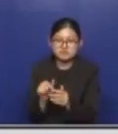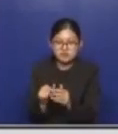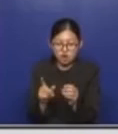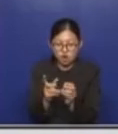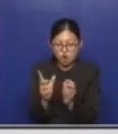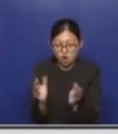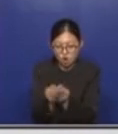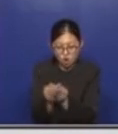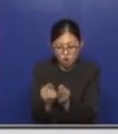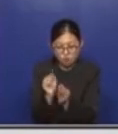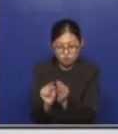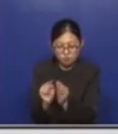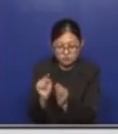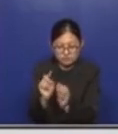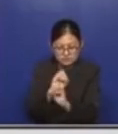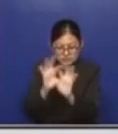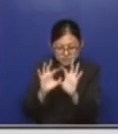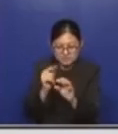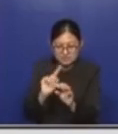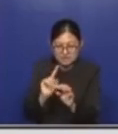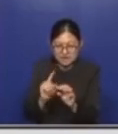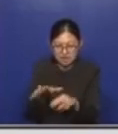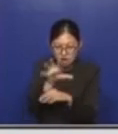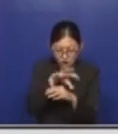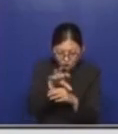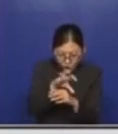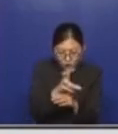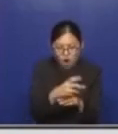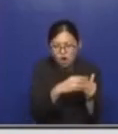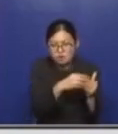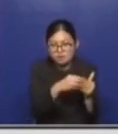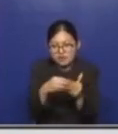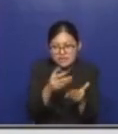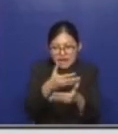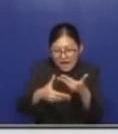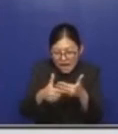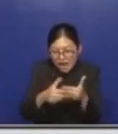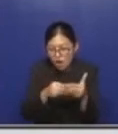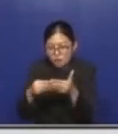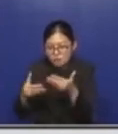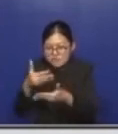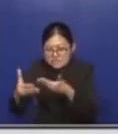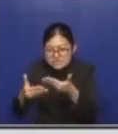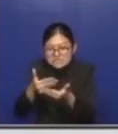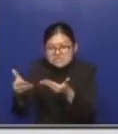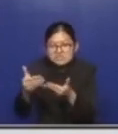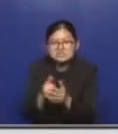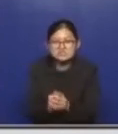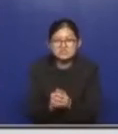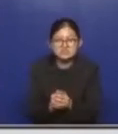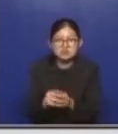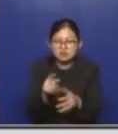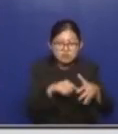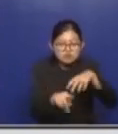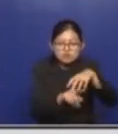นว่าถูกการล่อซื้อล่อขายไปทำให้หลงไปอยู่ในวังวน